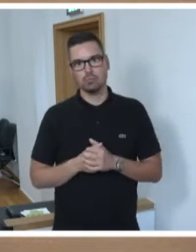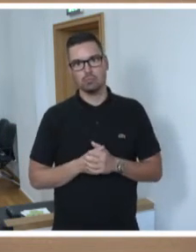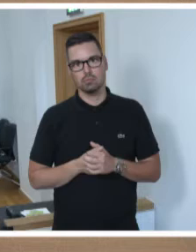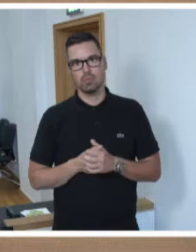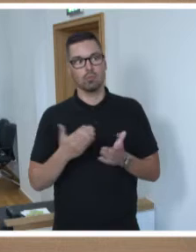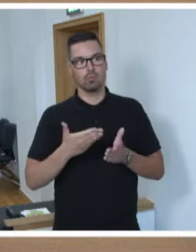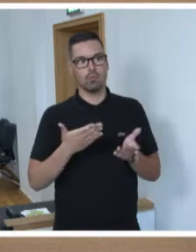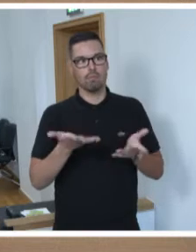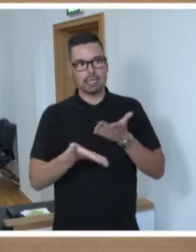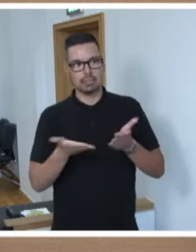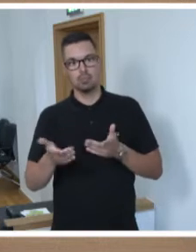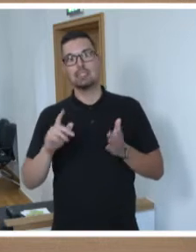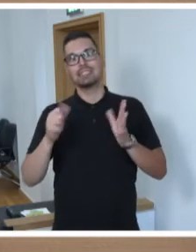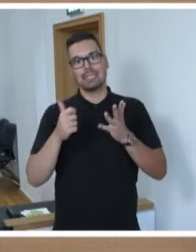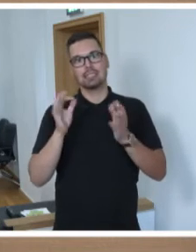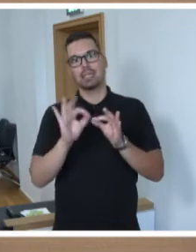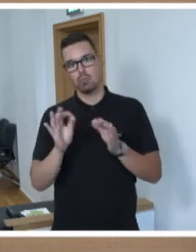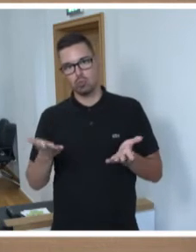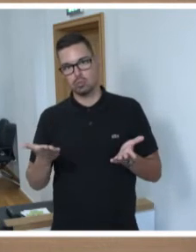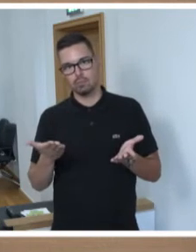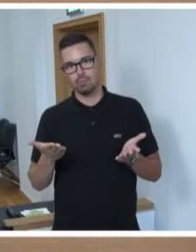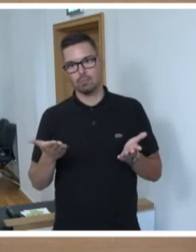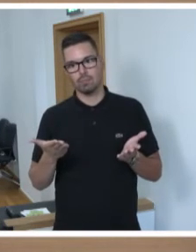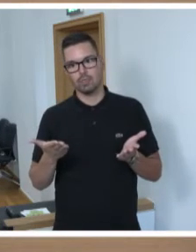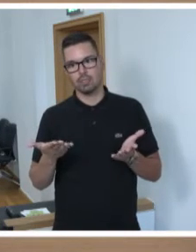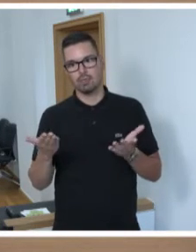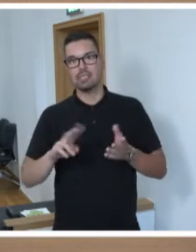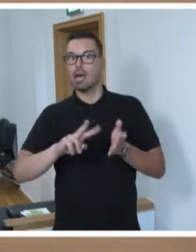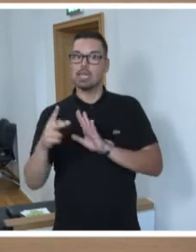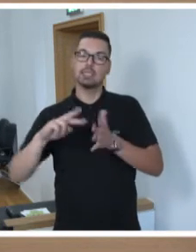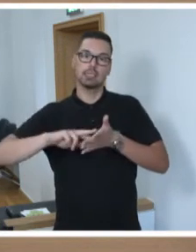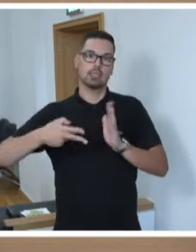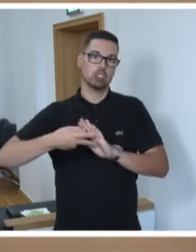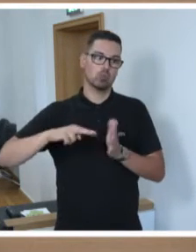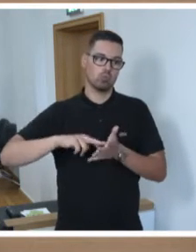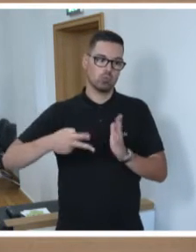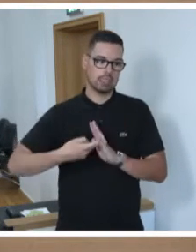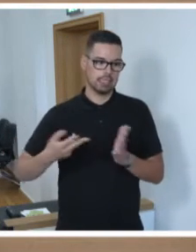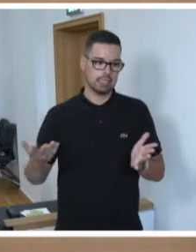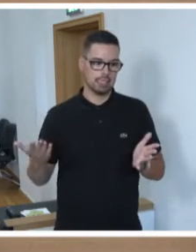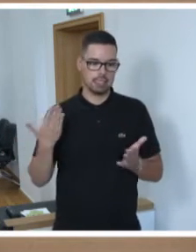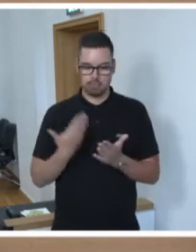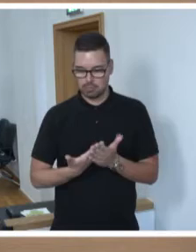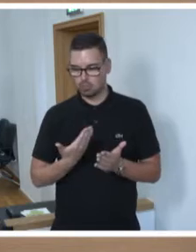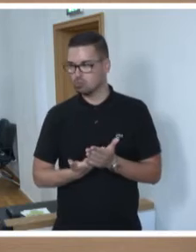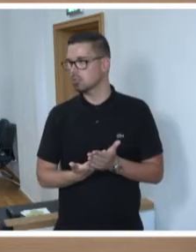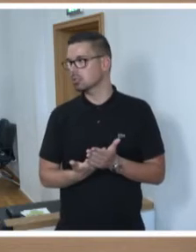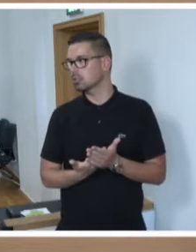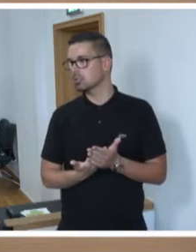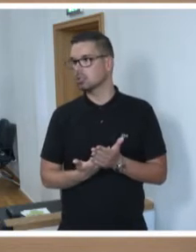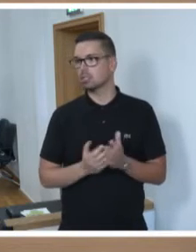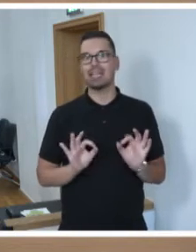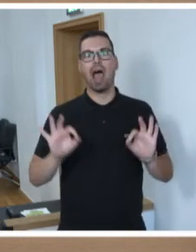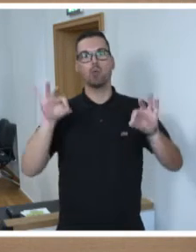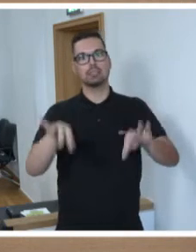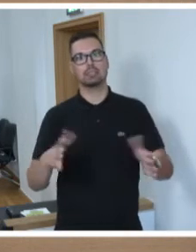stattfindet. Und ein sechster Punkt, was ist eigentlich mit anderen Technologiearten? Was ist zum Beispiel damit, was in Australien